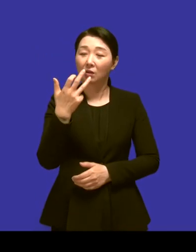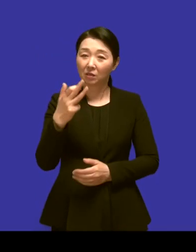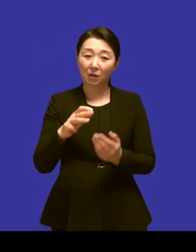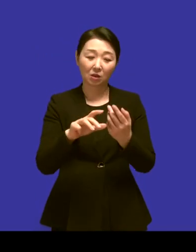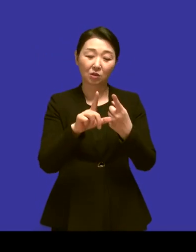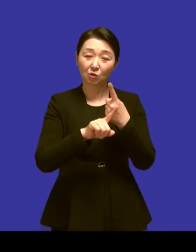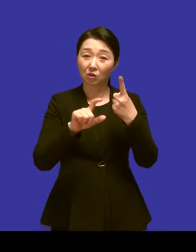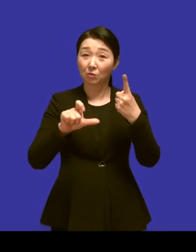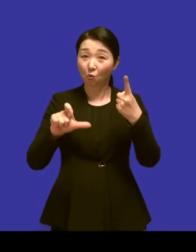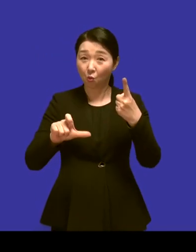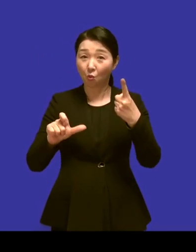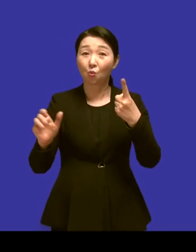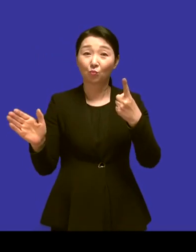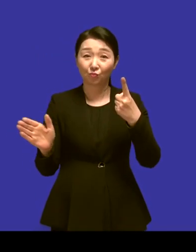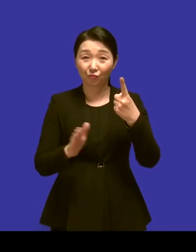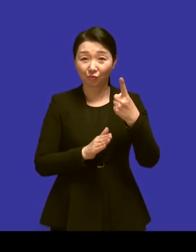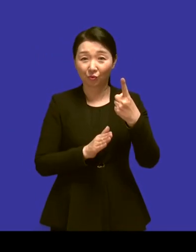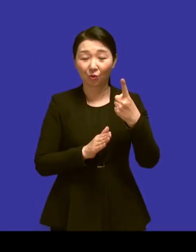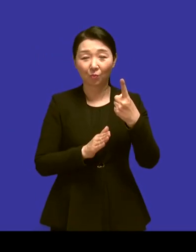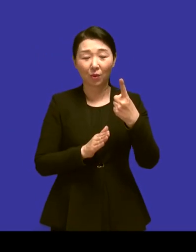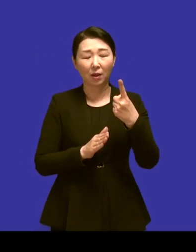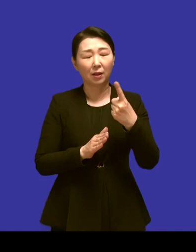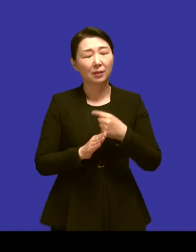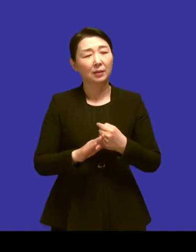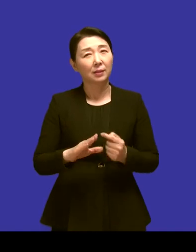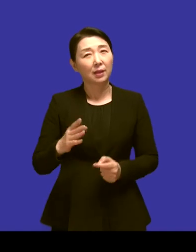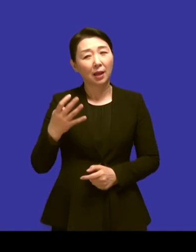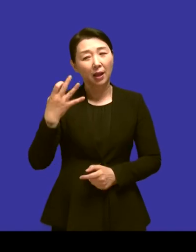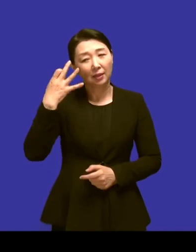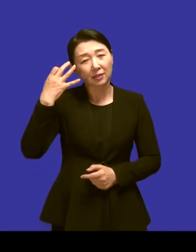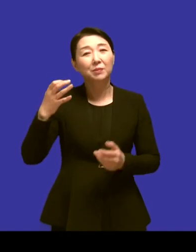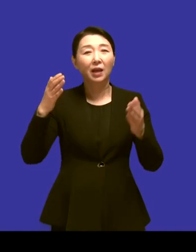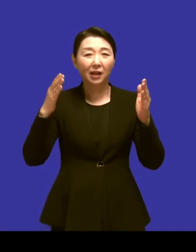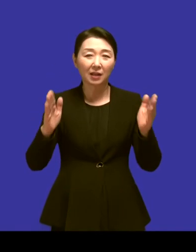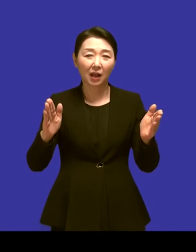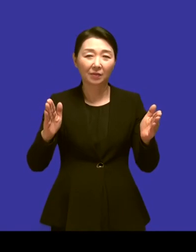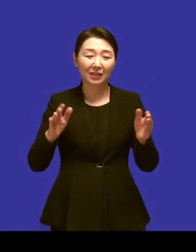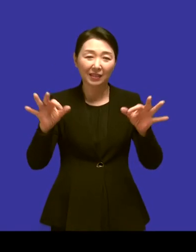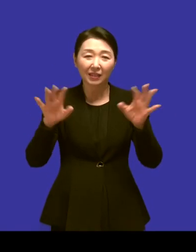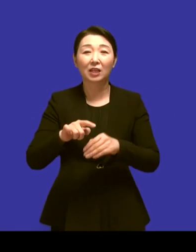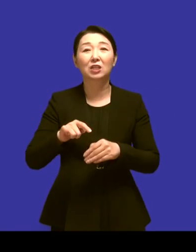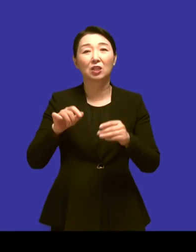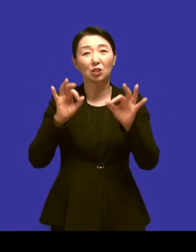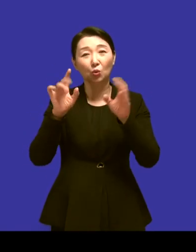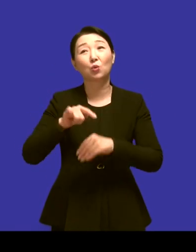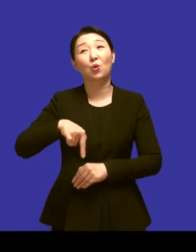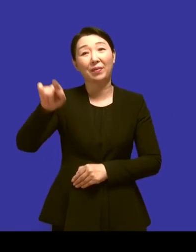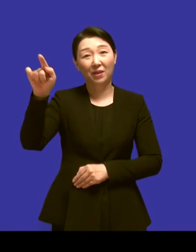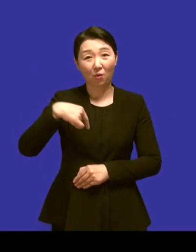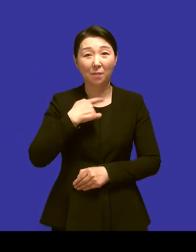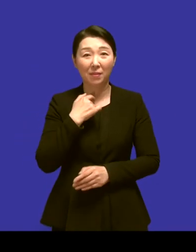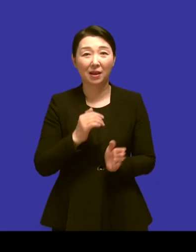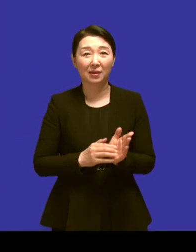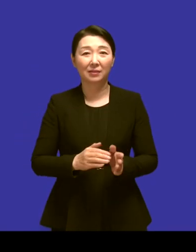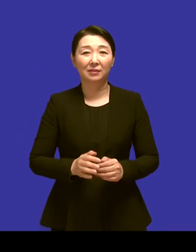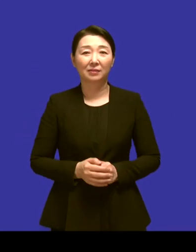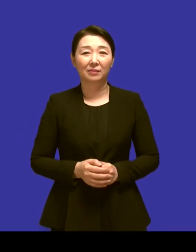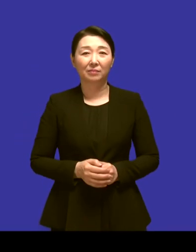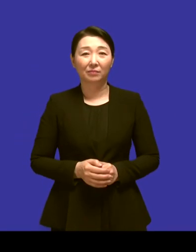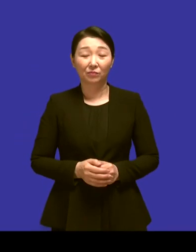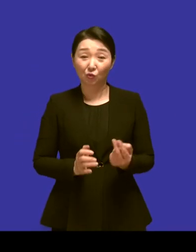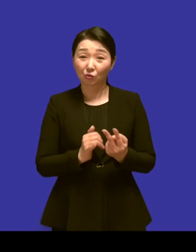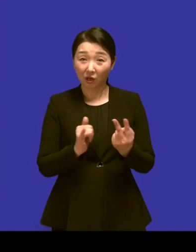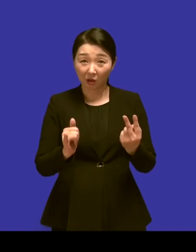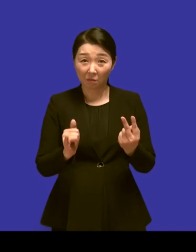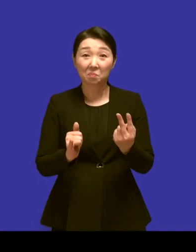한 15일부터 이제 2주 한 보름 동안 이제 단기 선교로 둘만 이렇게 선교 여행을 갔다 왔었는데 예. 거기에서